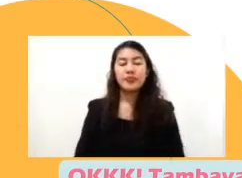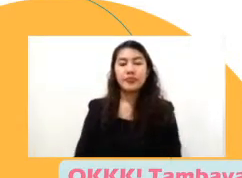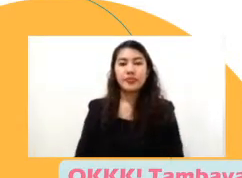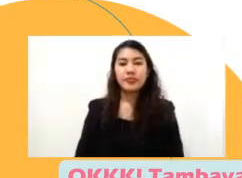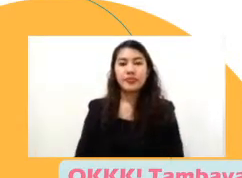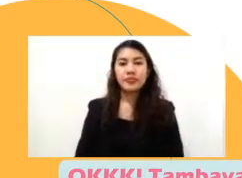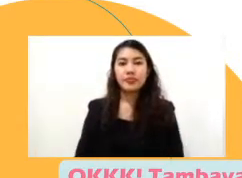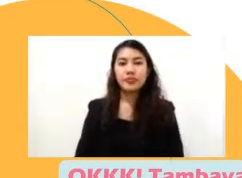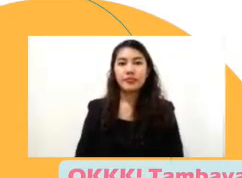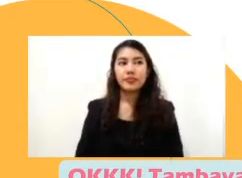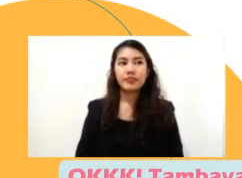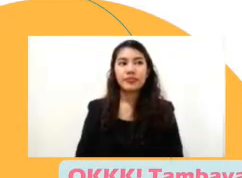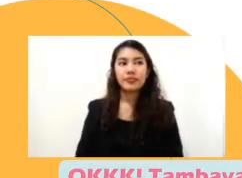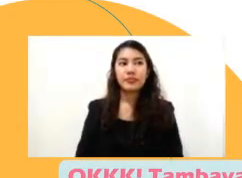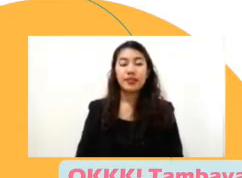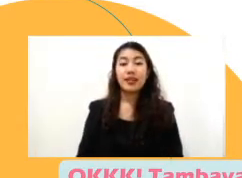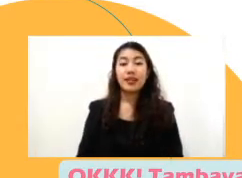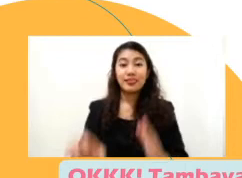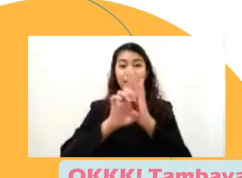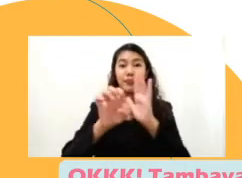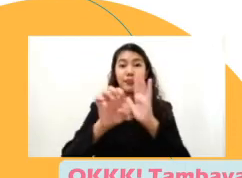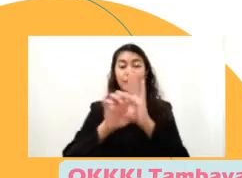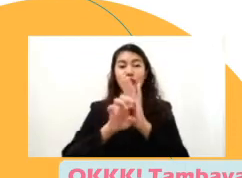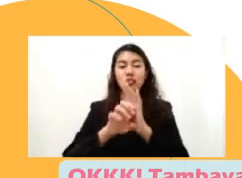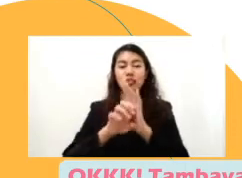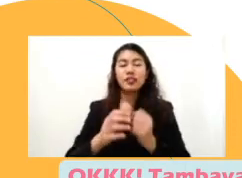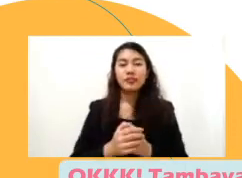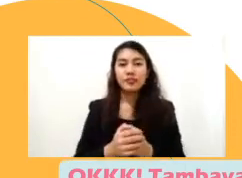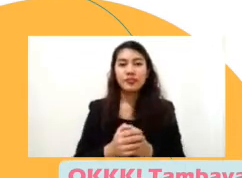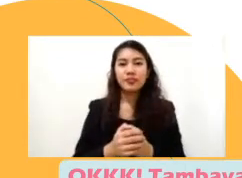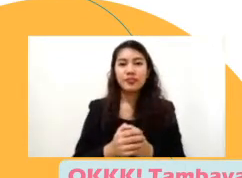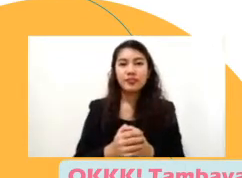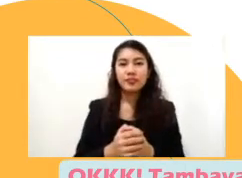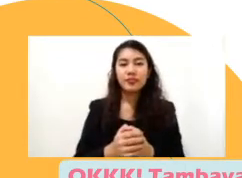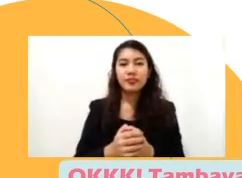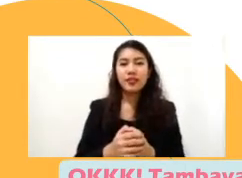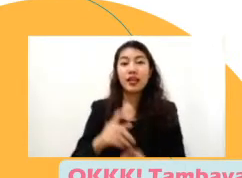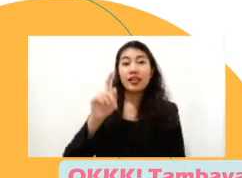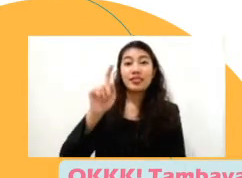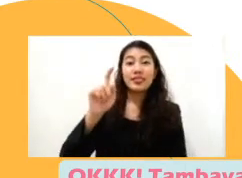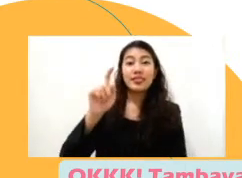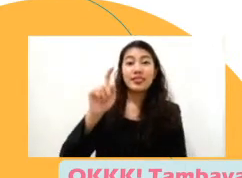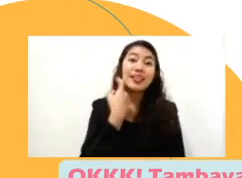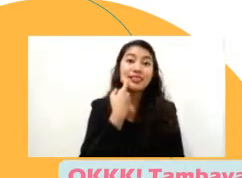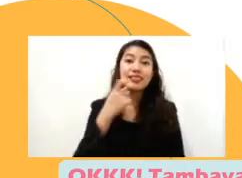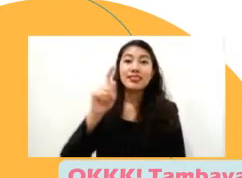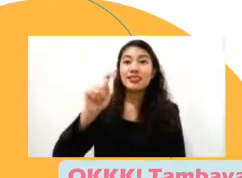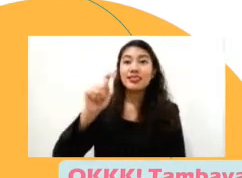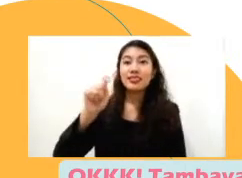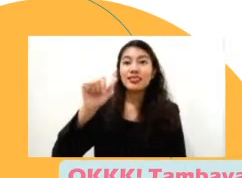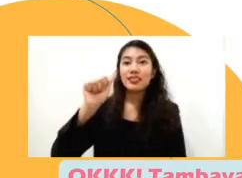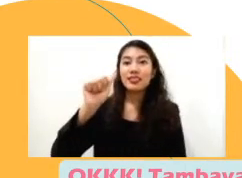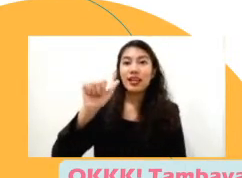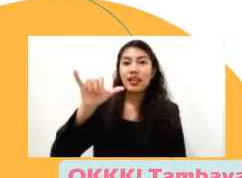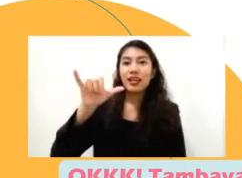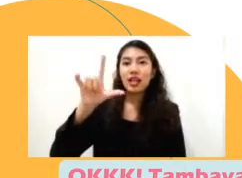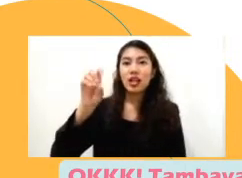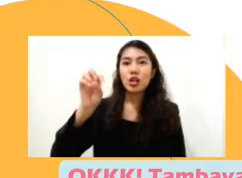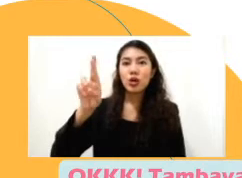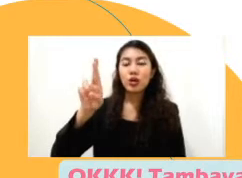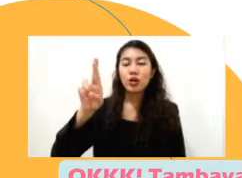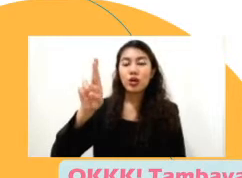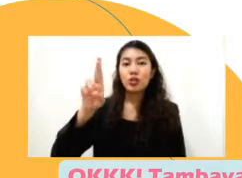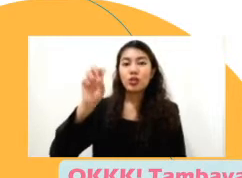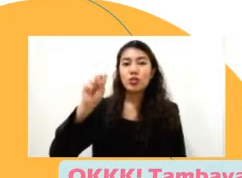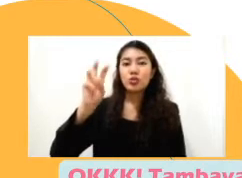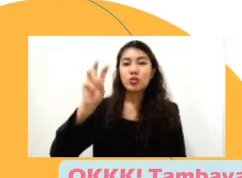hindi ako sobrang familiar din sa example ng Taylor Swift. Pero isang interpretation doon ay sabi mo nga sa simula malungkot. Kaya